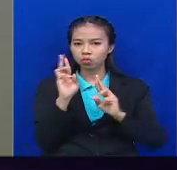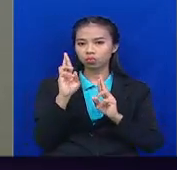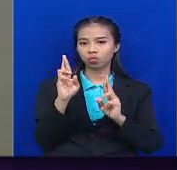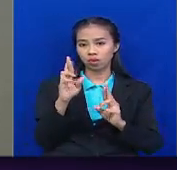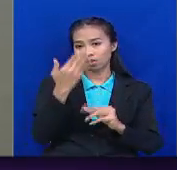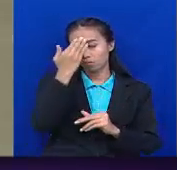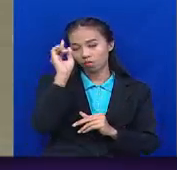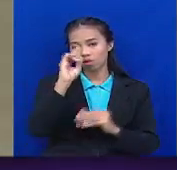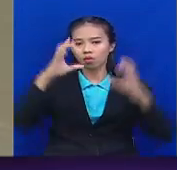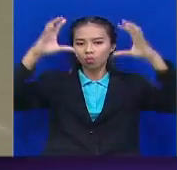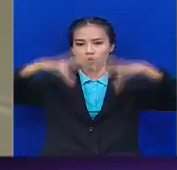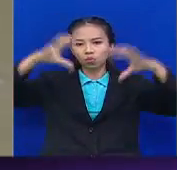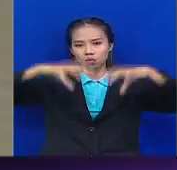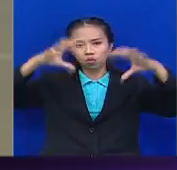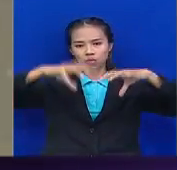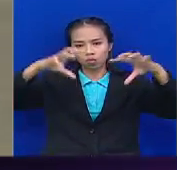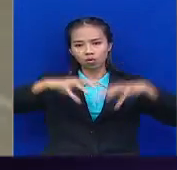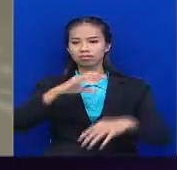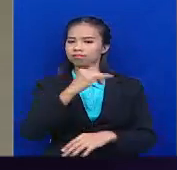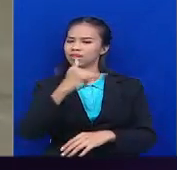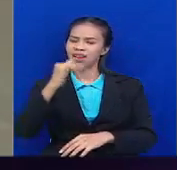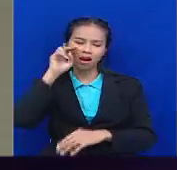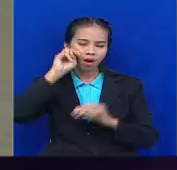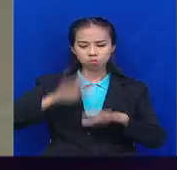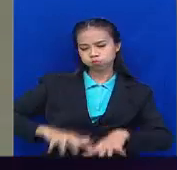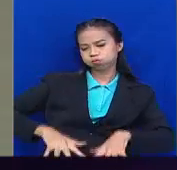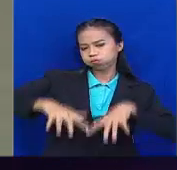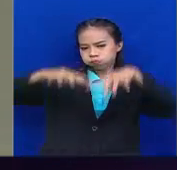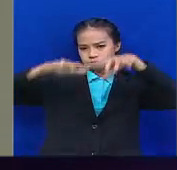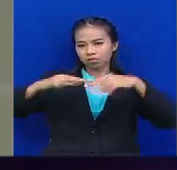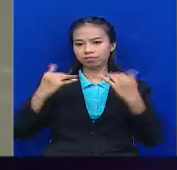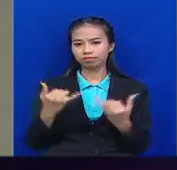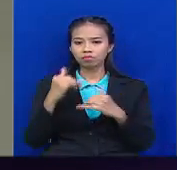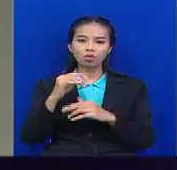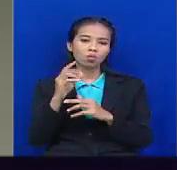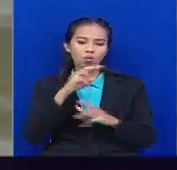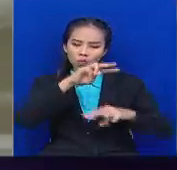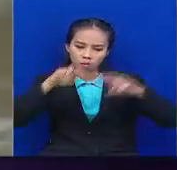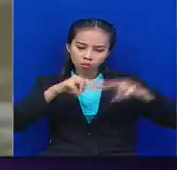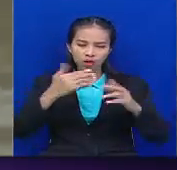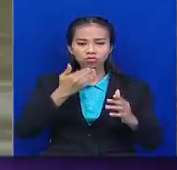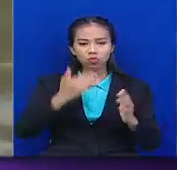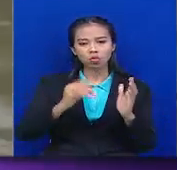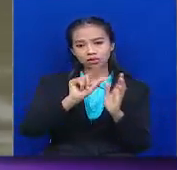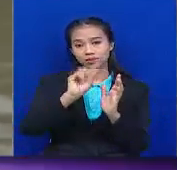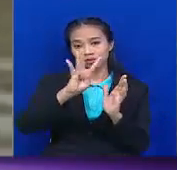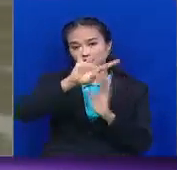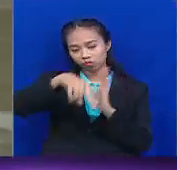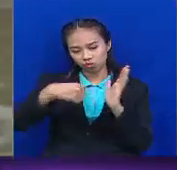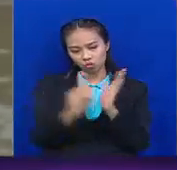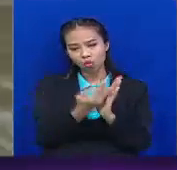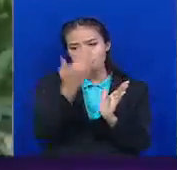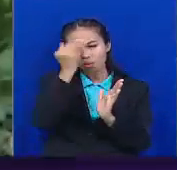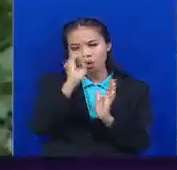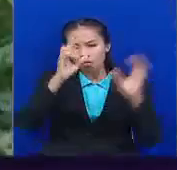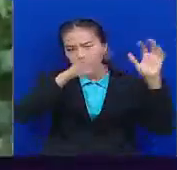นี้ฝนยังตกหนักหวั่นที่จะเกิดอุทกภัยและเฝ้าระวังทุก24ชั่วโมงเนื่องจากมีฝนตกในทุกพื้นที่ขอ